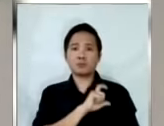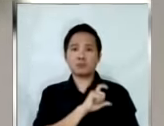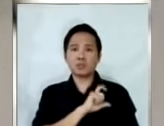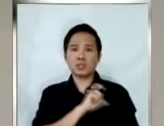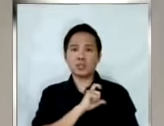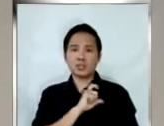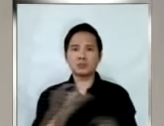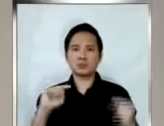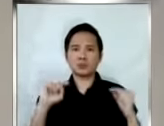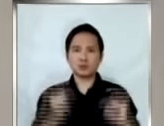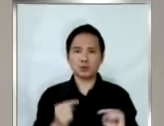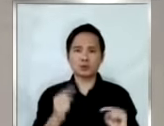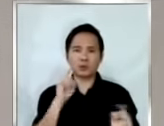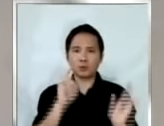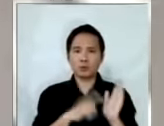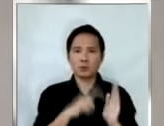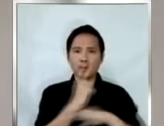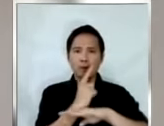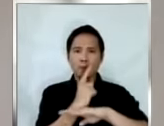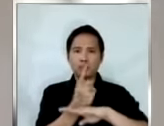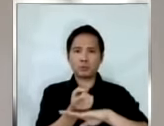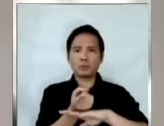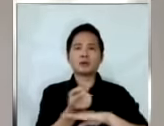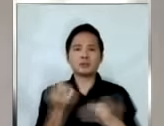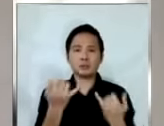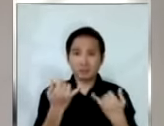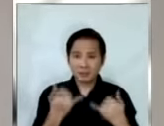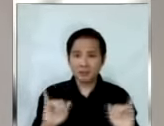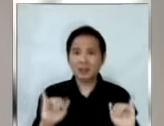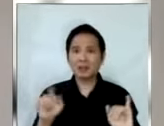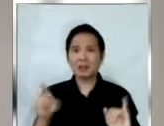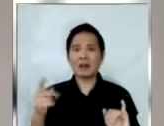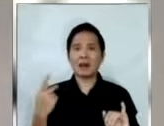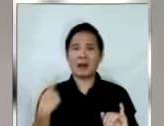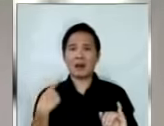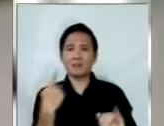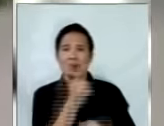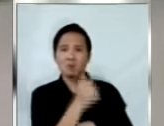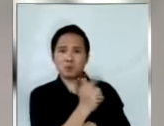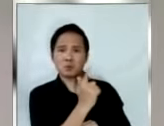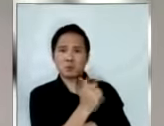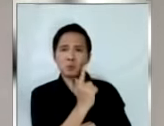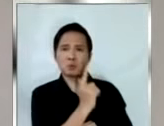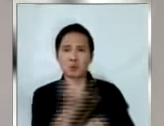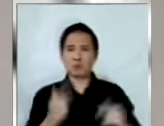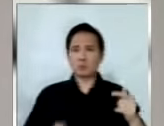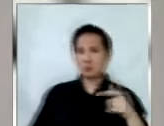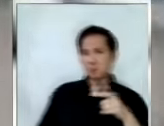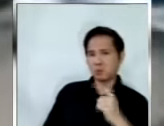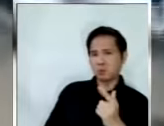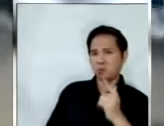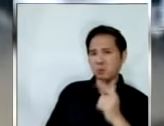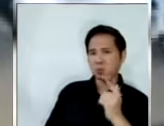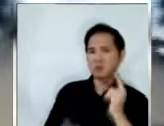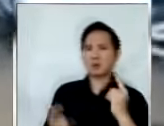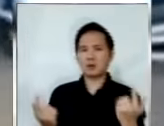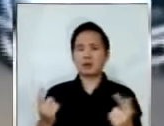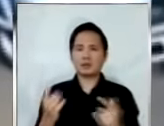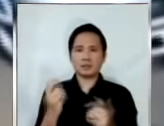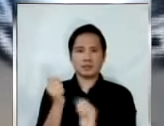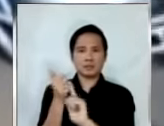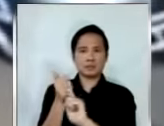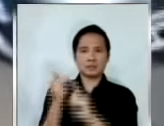makikitang pinutukan pa rin niya ng ilang beses ang suspect na nauwi namamaril pa rin habang papatakas na. Sunod na